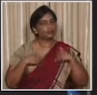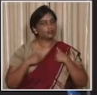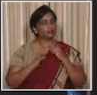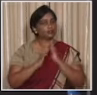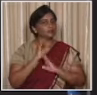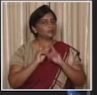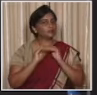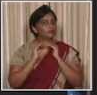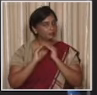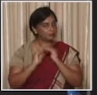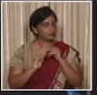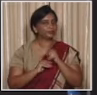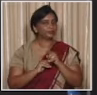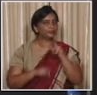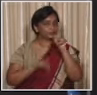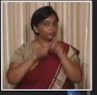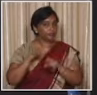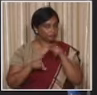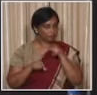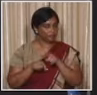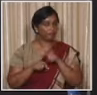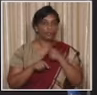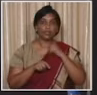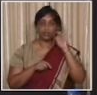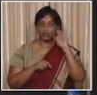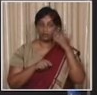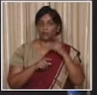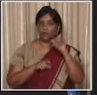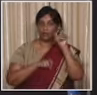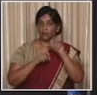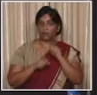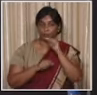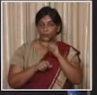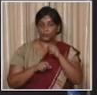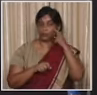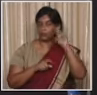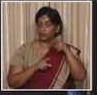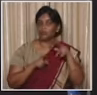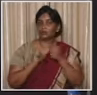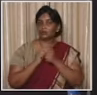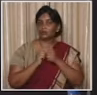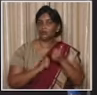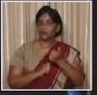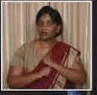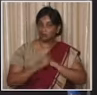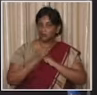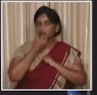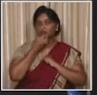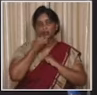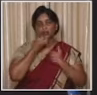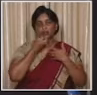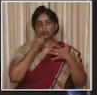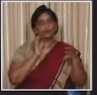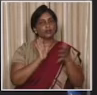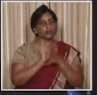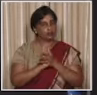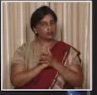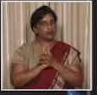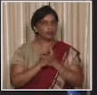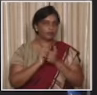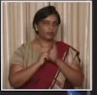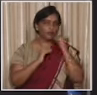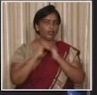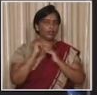අමාත්‍යාංශයේ ඉන්න නිලධාරින්ට, විශේෂයෙන්ම හොඳ නිලධාරින්ට, අවංක නිලධාරින්ට, වැඩ කරන්න කැමති නිලධාරින්ට, අපිත් එක්ක එකතු වෙලා වැඩ කරන ඒ